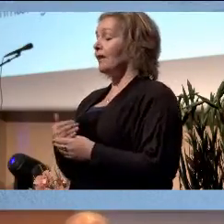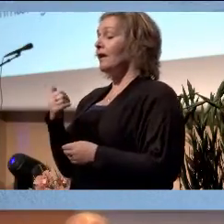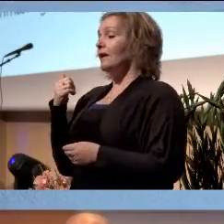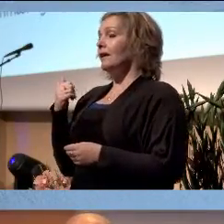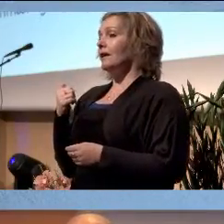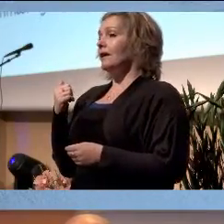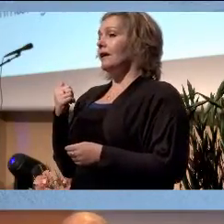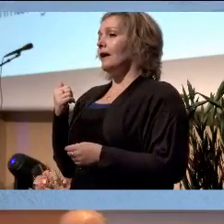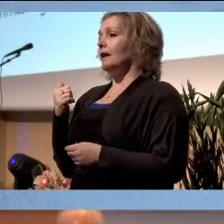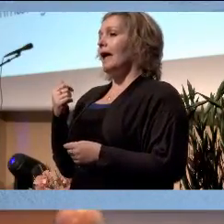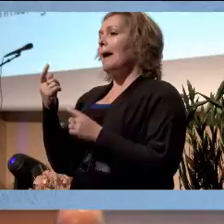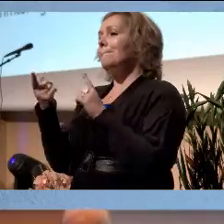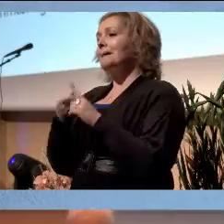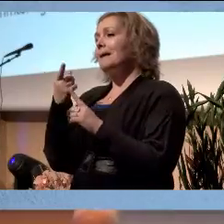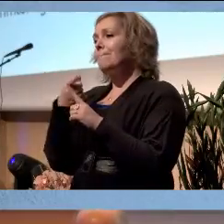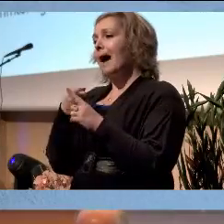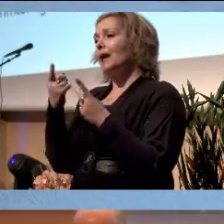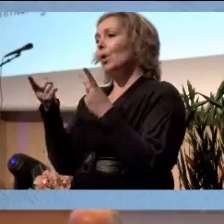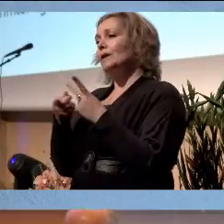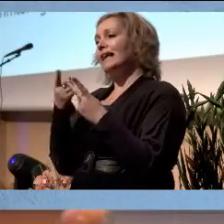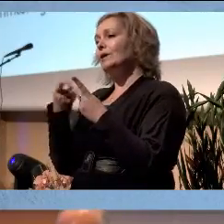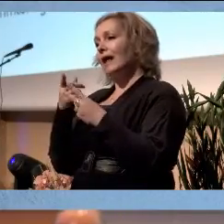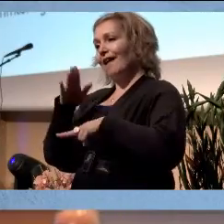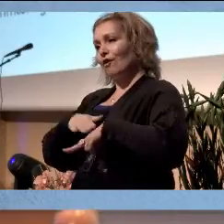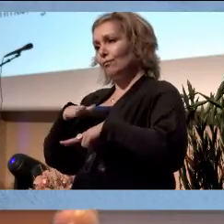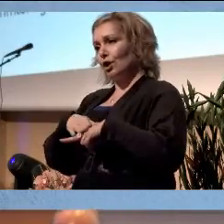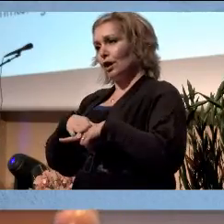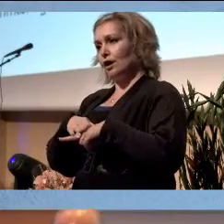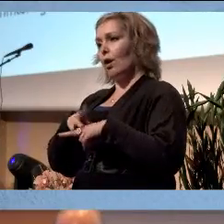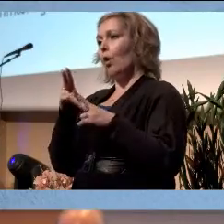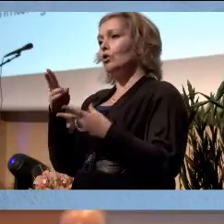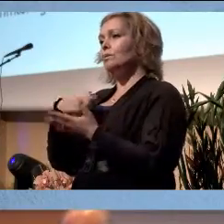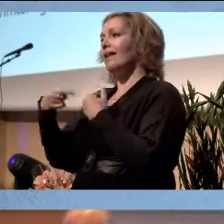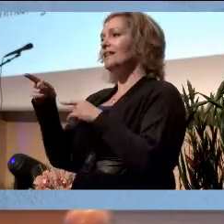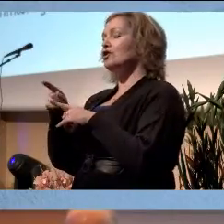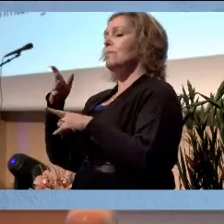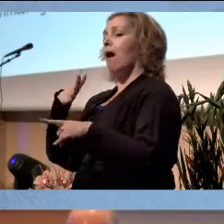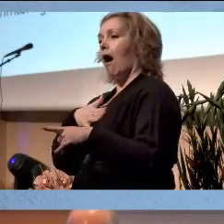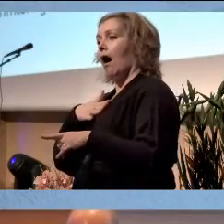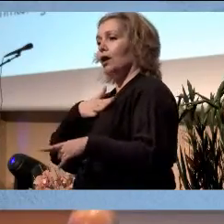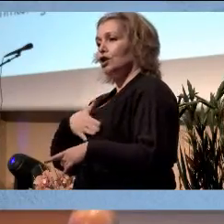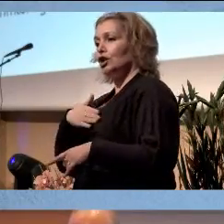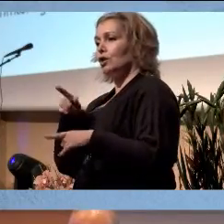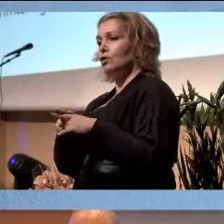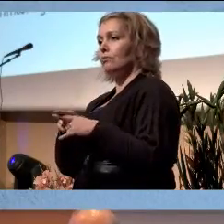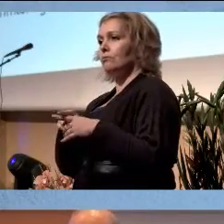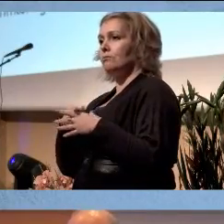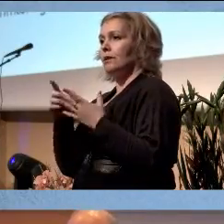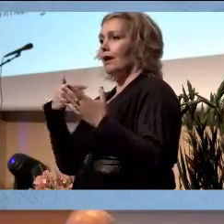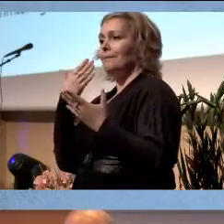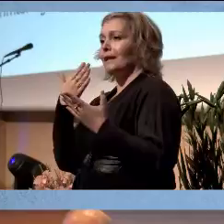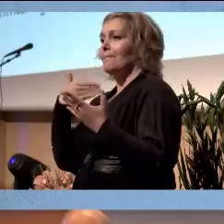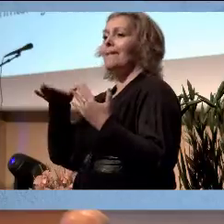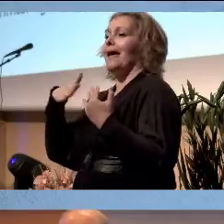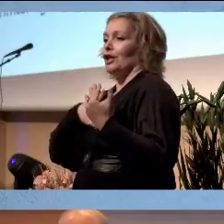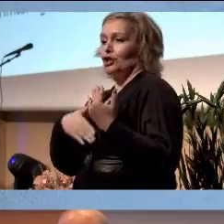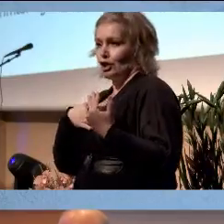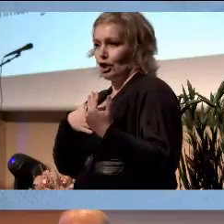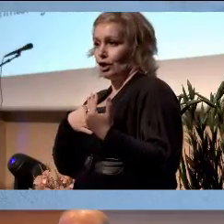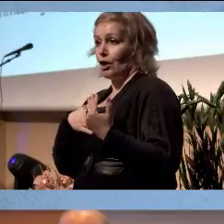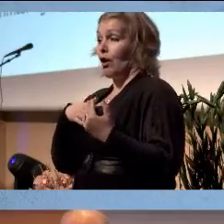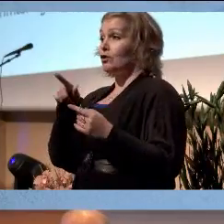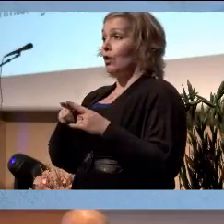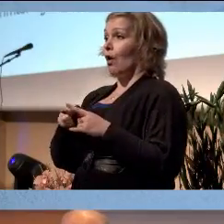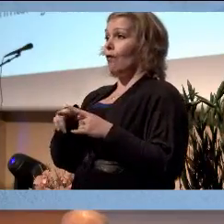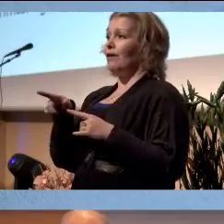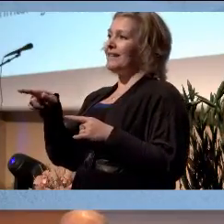er primær- og sekundærforebygging. Det er også forebygging blant de som har sykdom, sånn at ikke de skal bli sykere. Og for